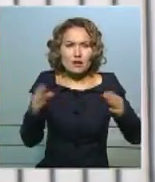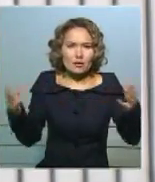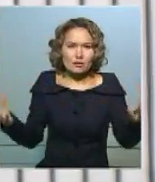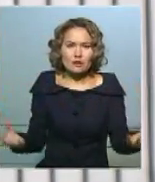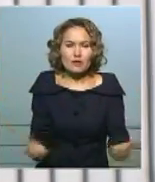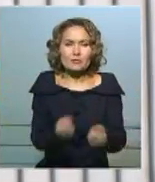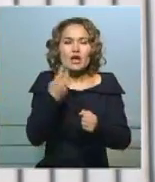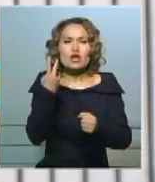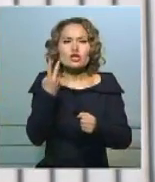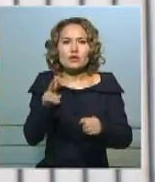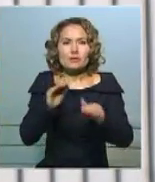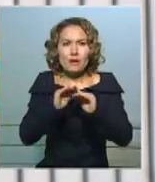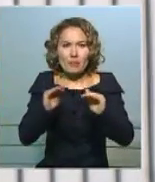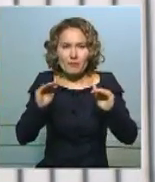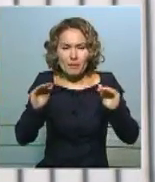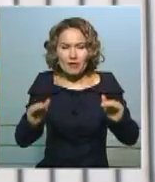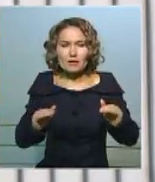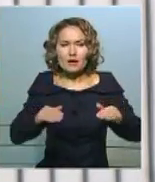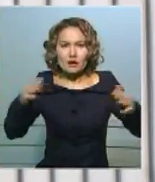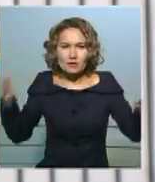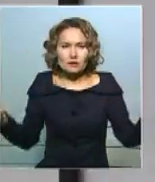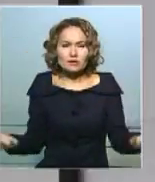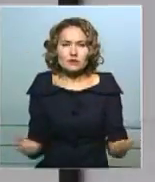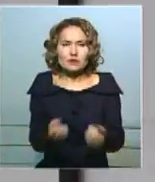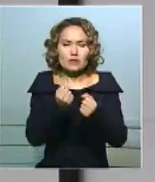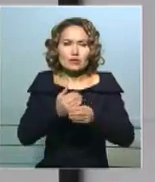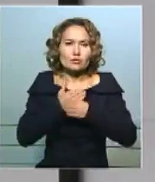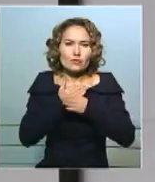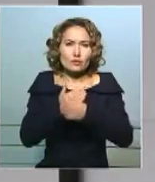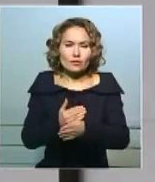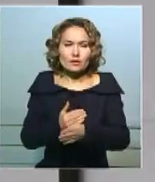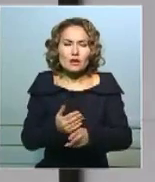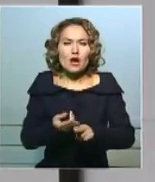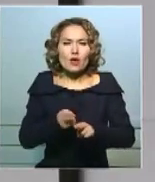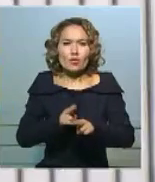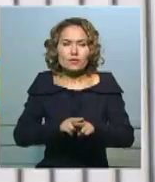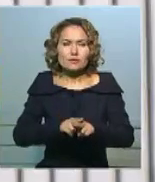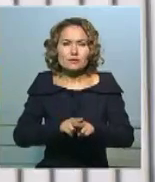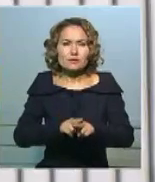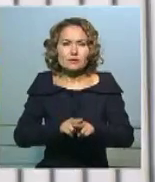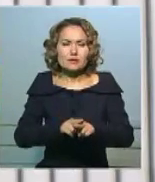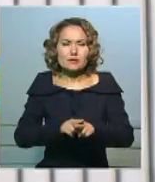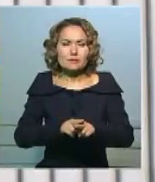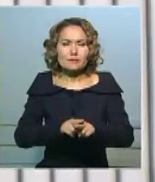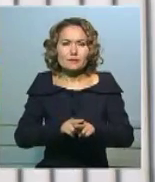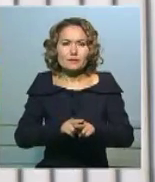мектеп оқушысын қардың құрсауынан құтқарды. Аталған дерек бойынша